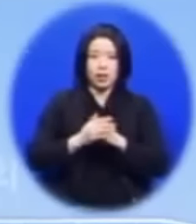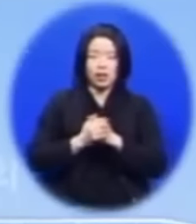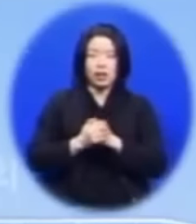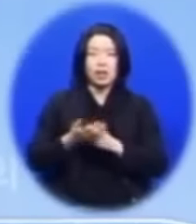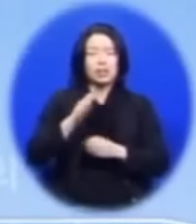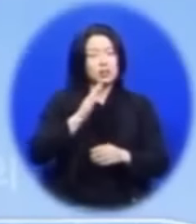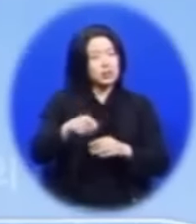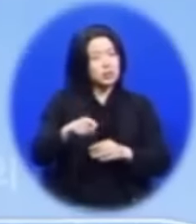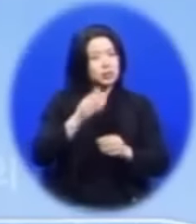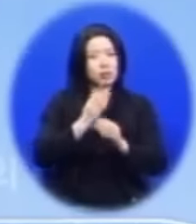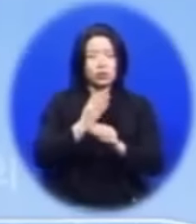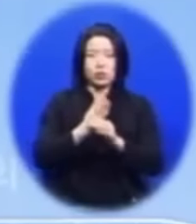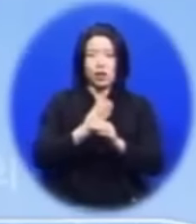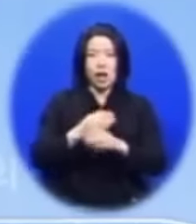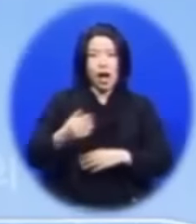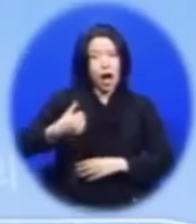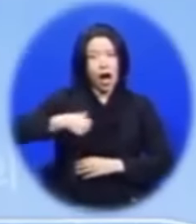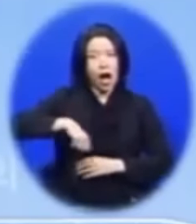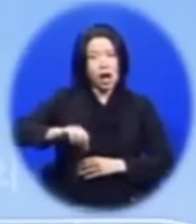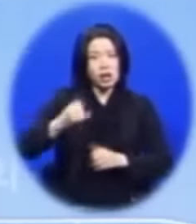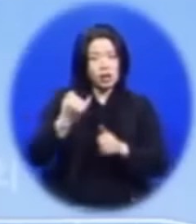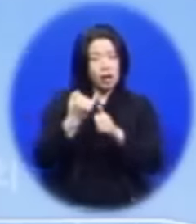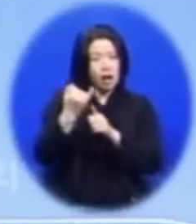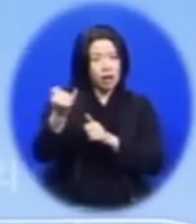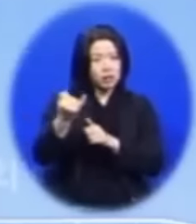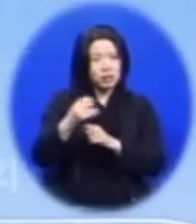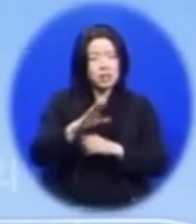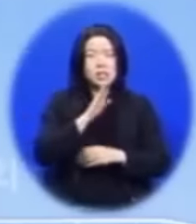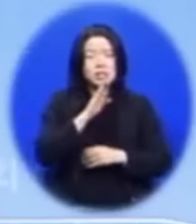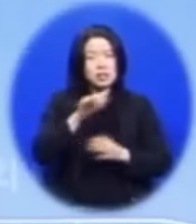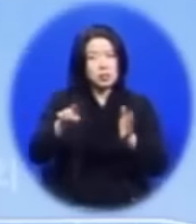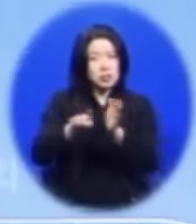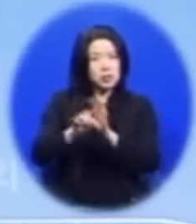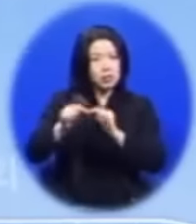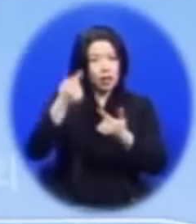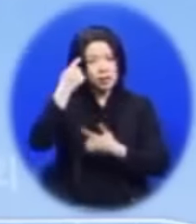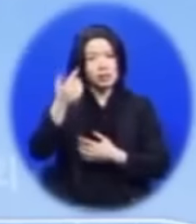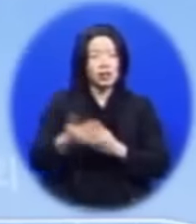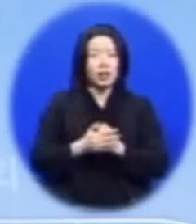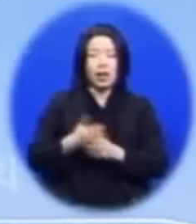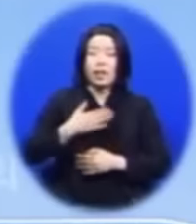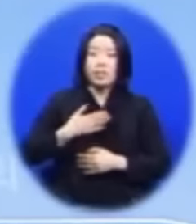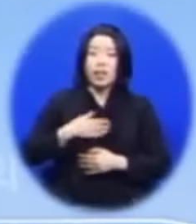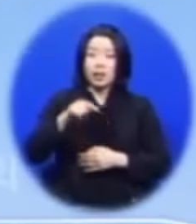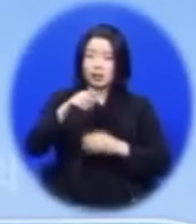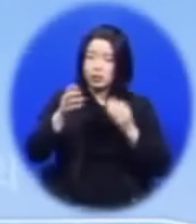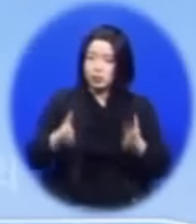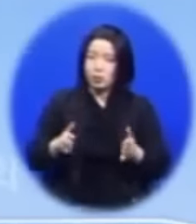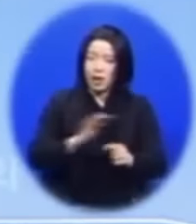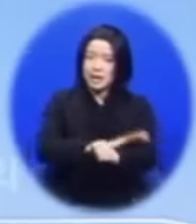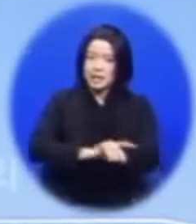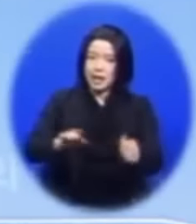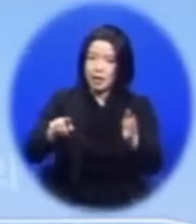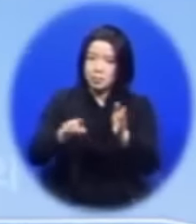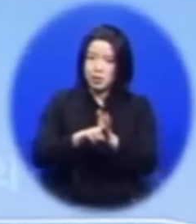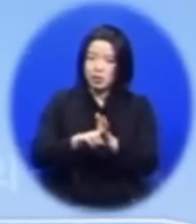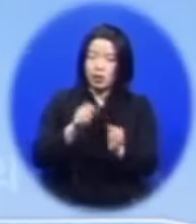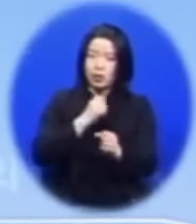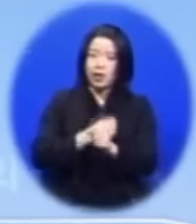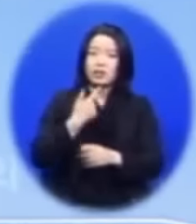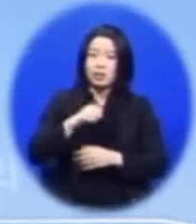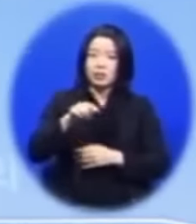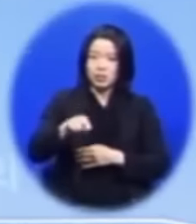마음에 아내와 아들이 진짜 믿는게 아닐까 내가 그동안에 잘 믿는다고 했던 것은 다